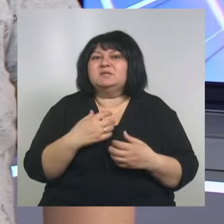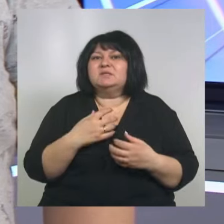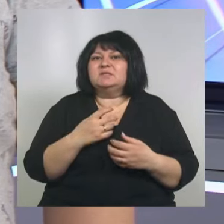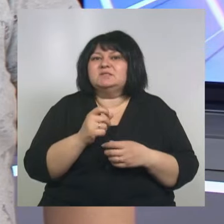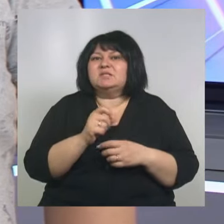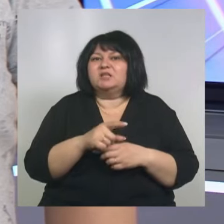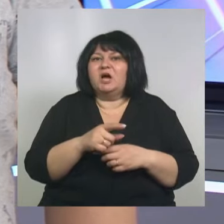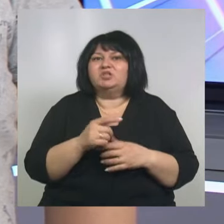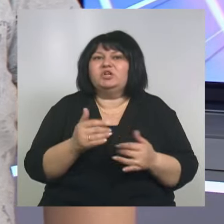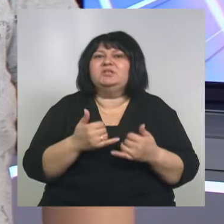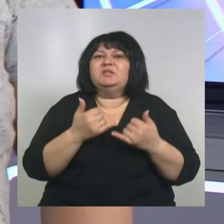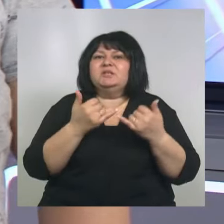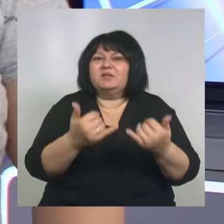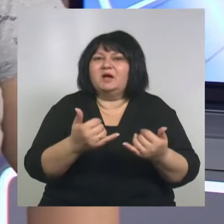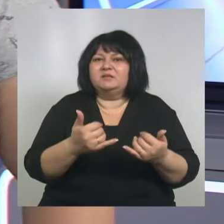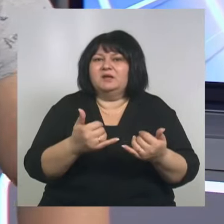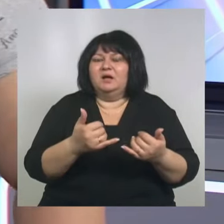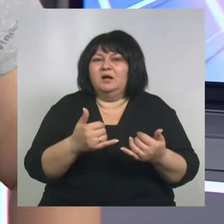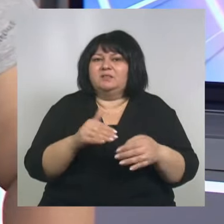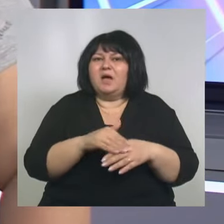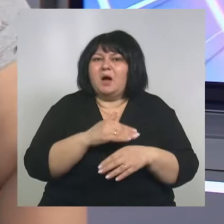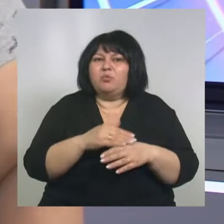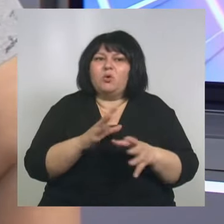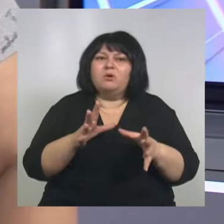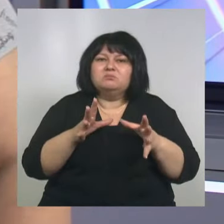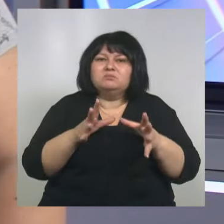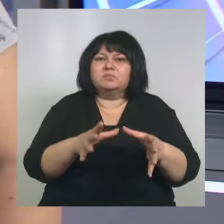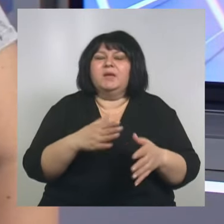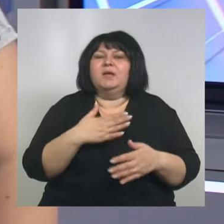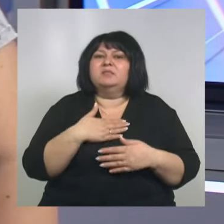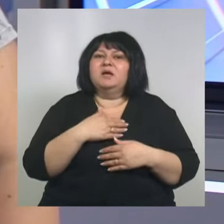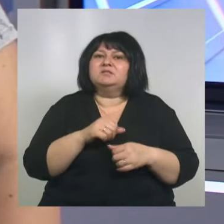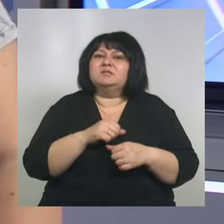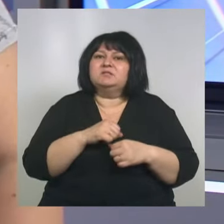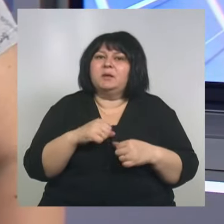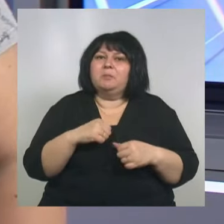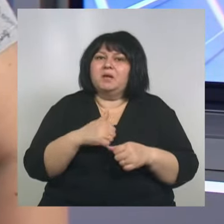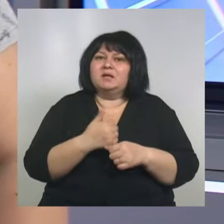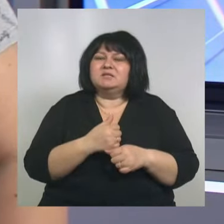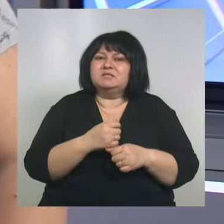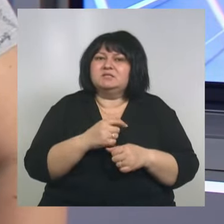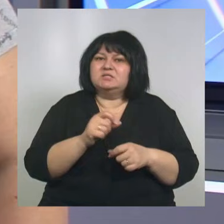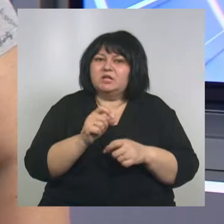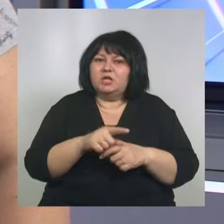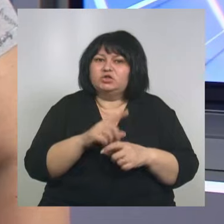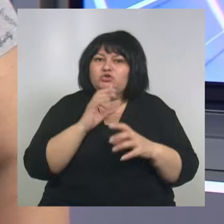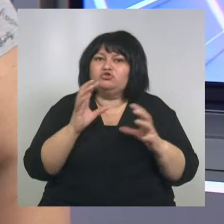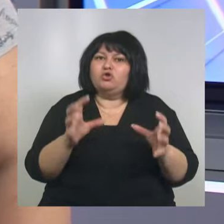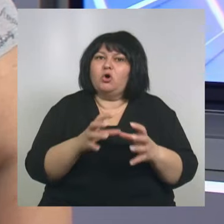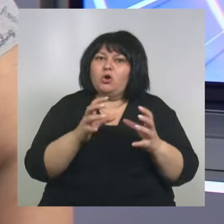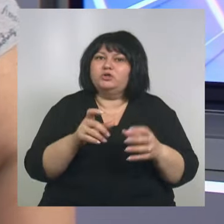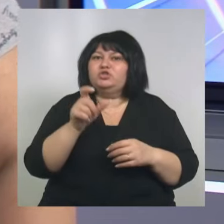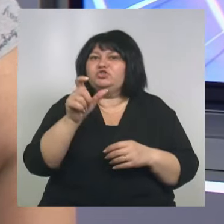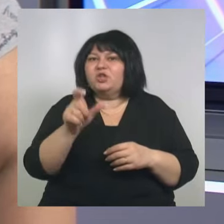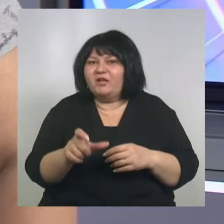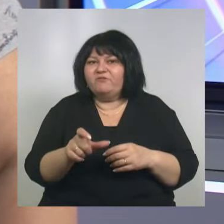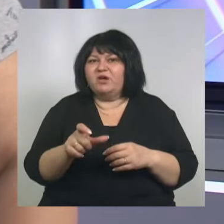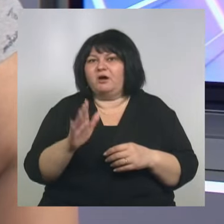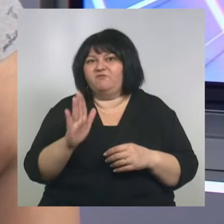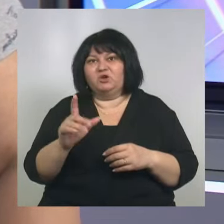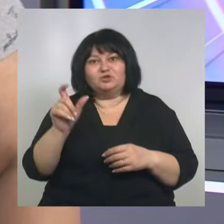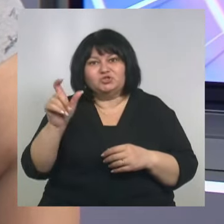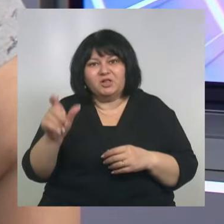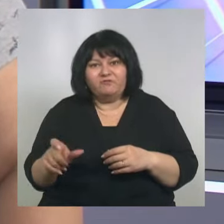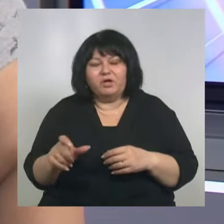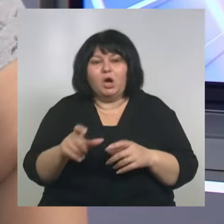причинить добро Да и впихнуть помощь во чтобы то не стало наша самая главная задача сохранить человека в человеке люди которые